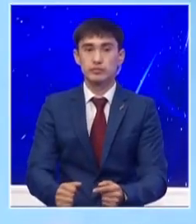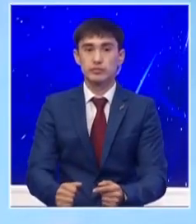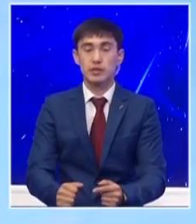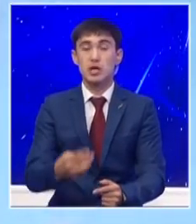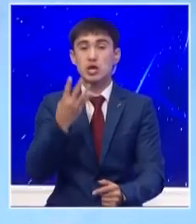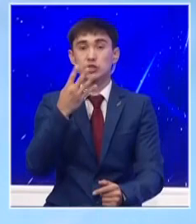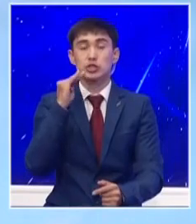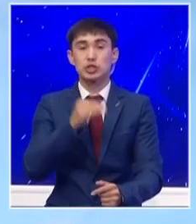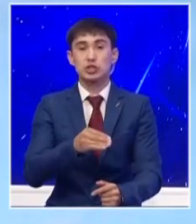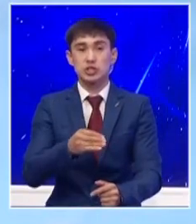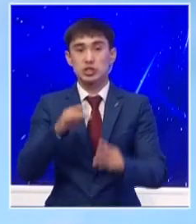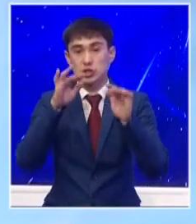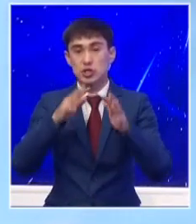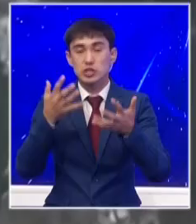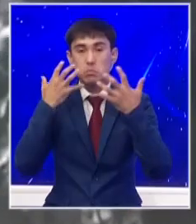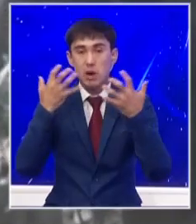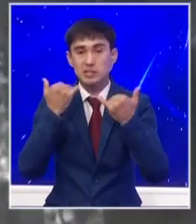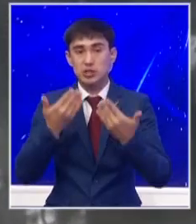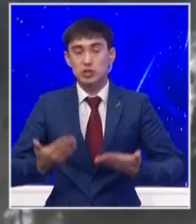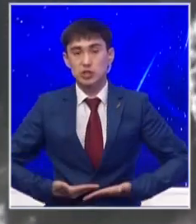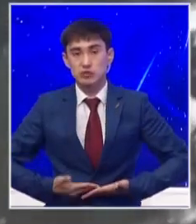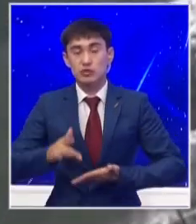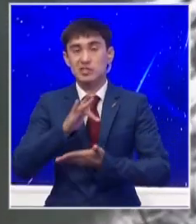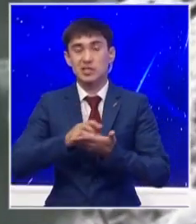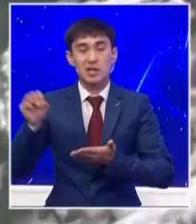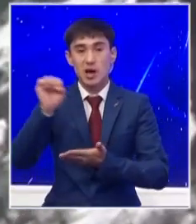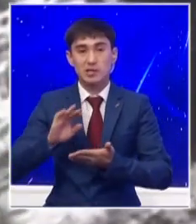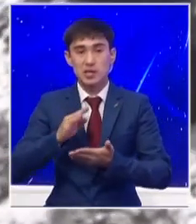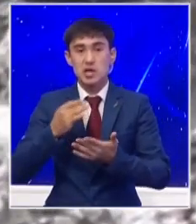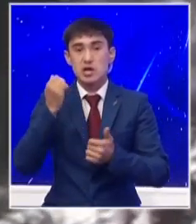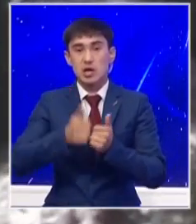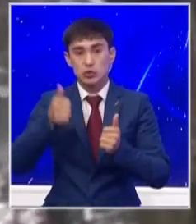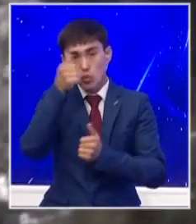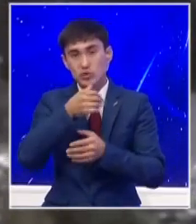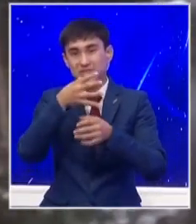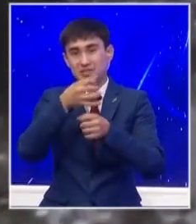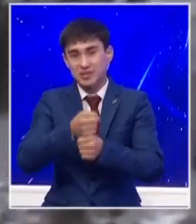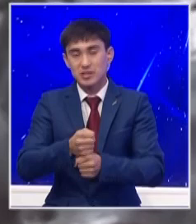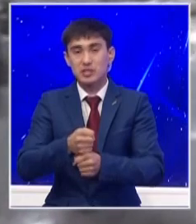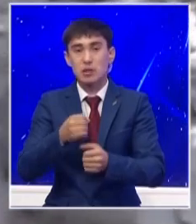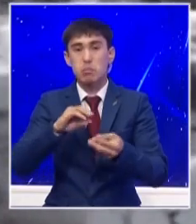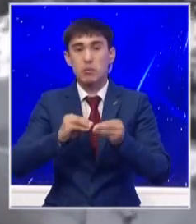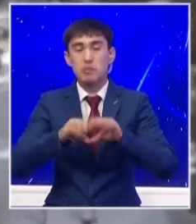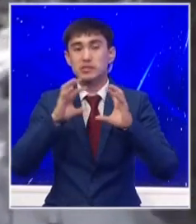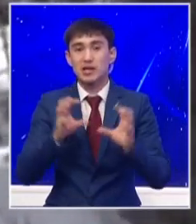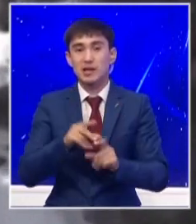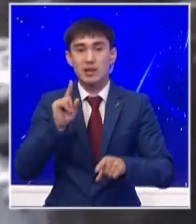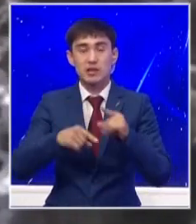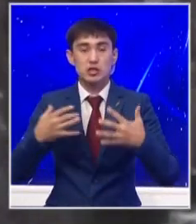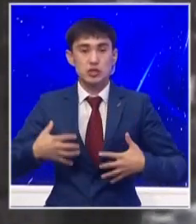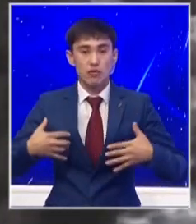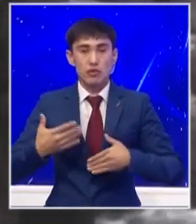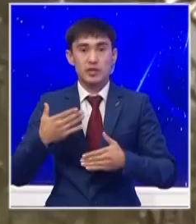Почти 4000 снежных барсов сейчас обитают в Центральной Азии. Ежегодно их количество сокращается. Проблема сохранения редких